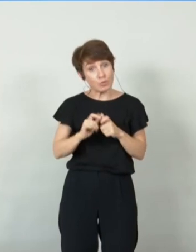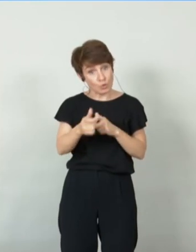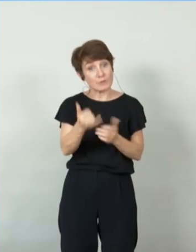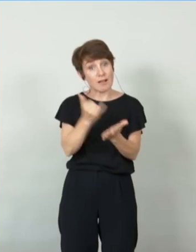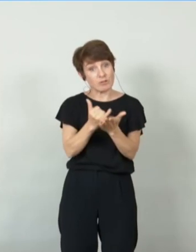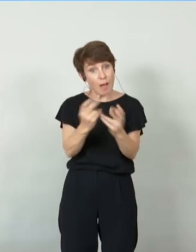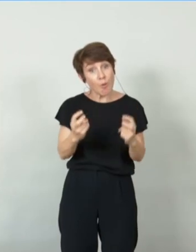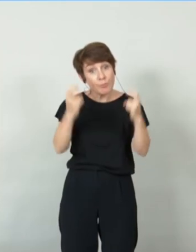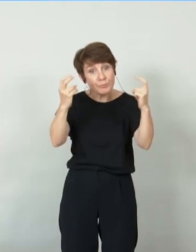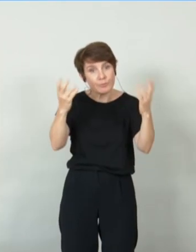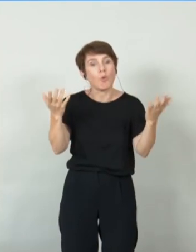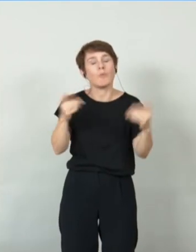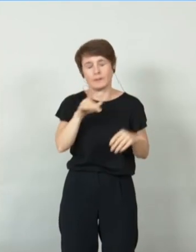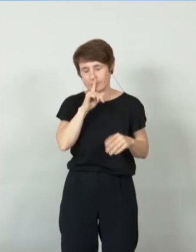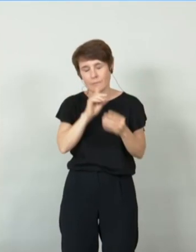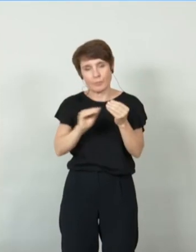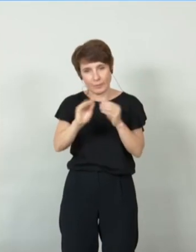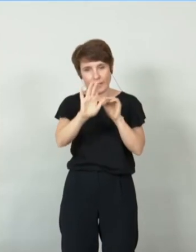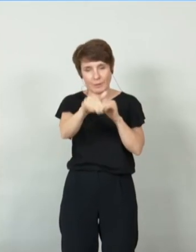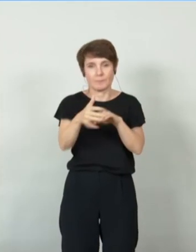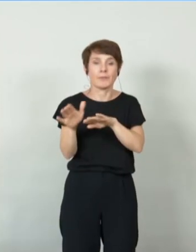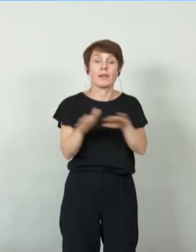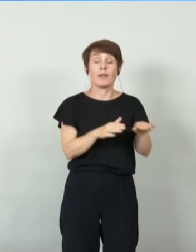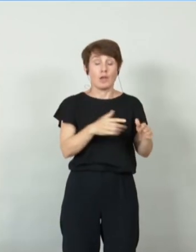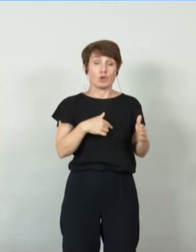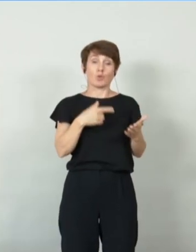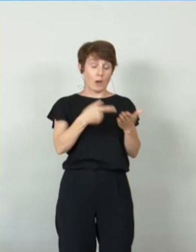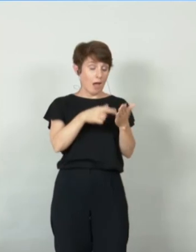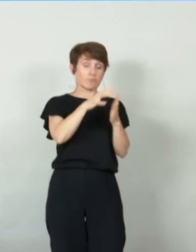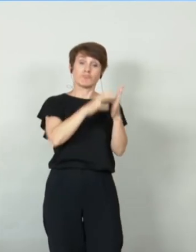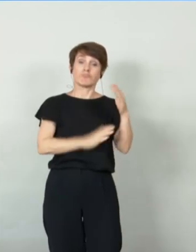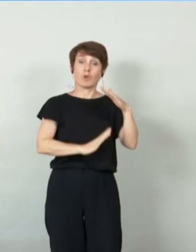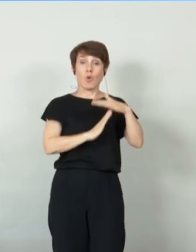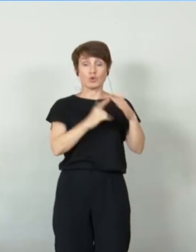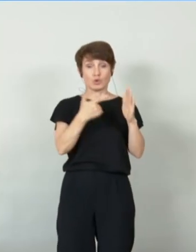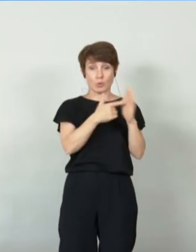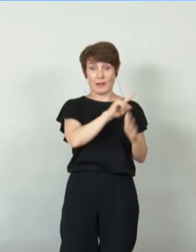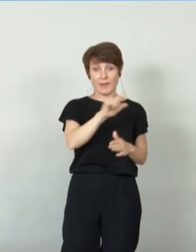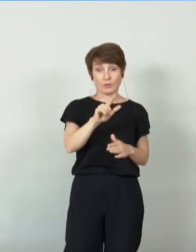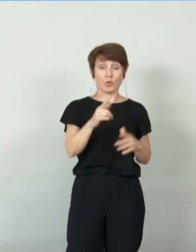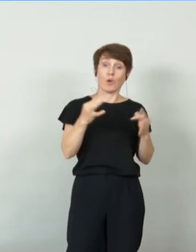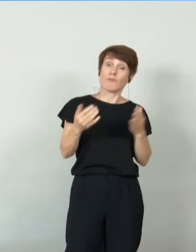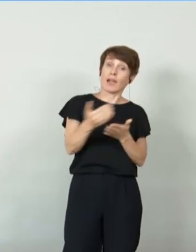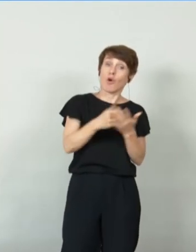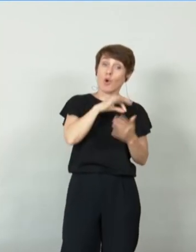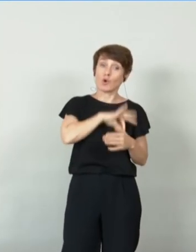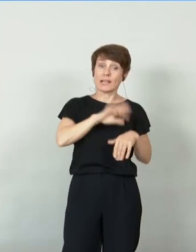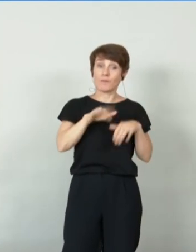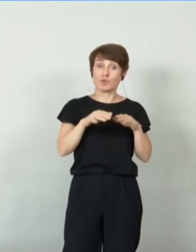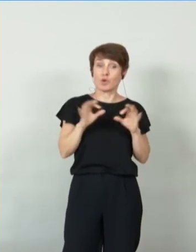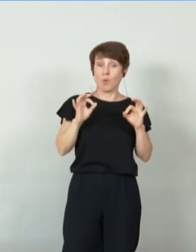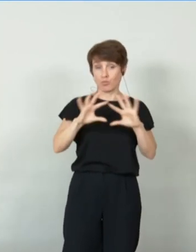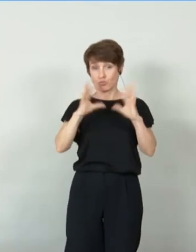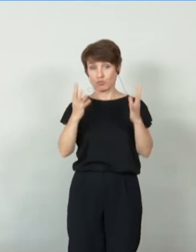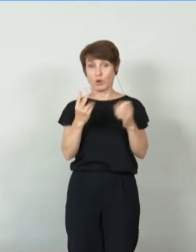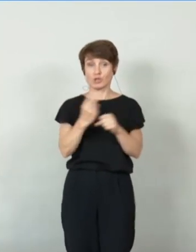plus concrètement qu'y a-t-il dans ce CA 2022 tout d'abord concernant les recettes de fonctionnement ça se passe plutôt pas mal des